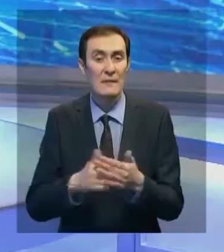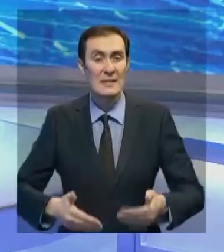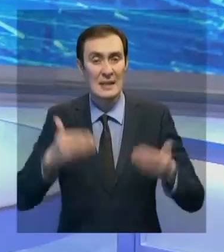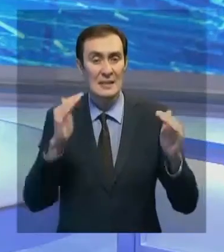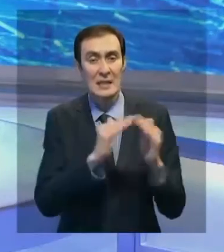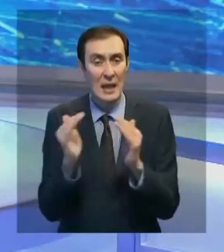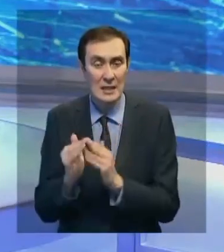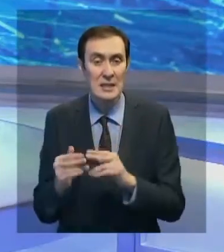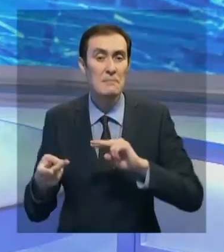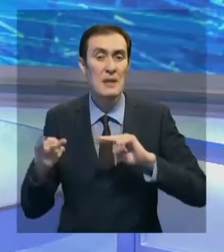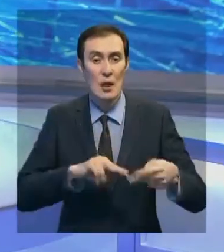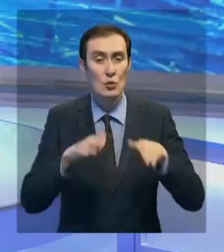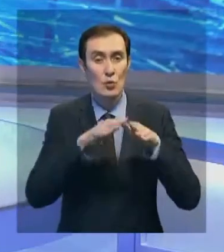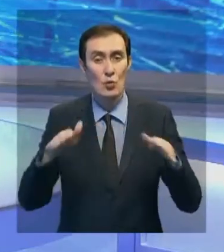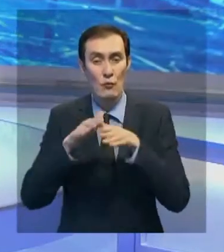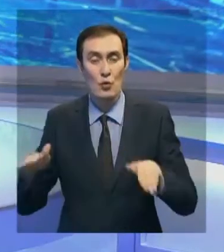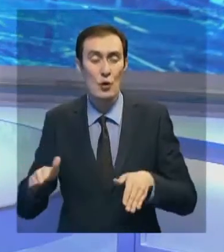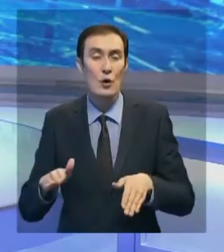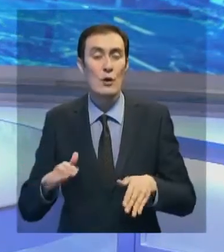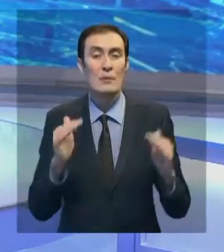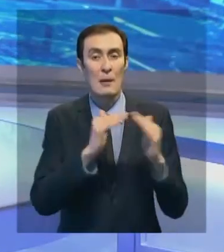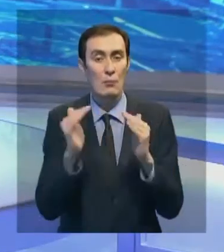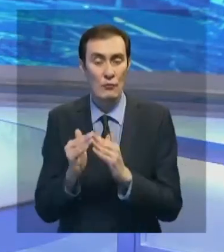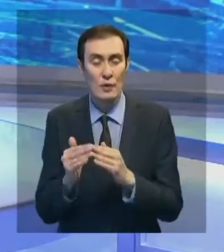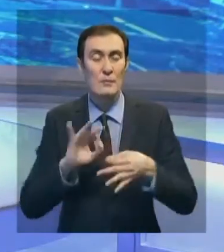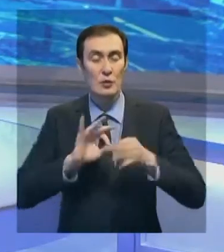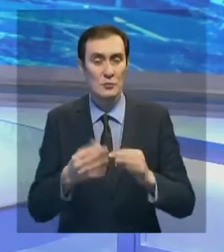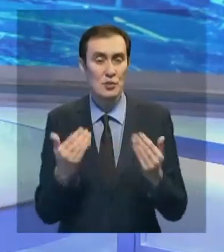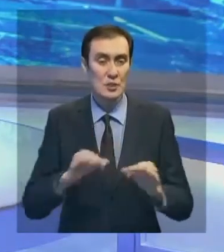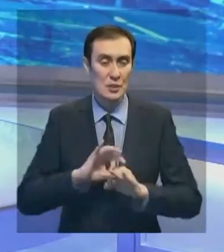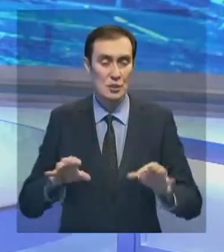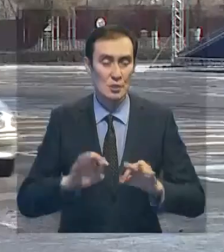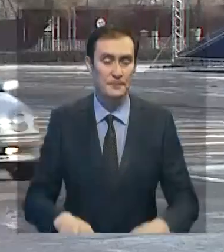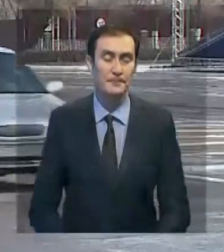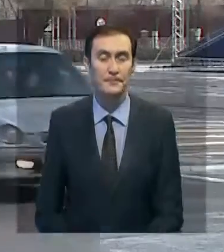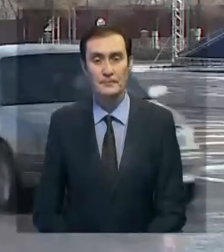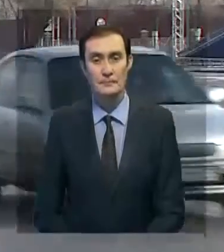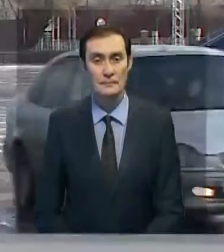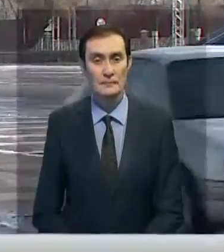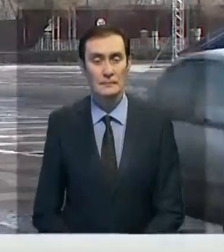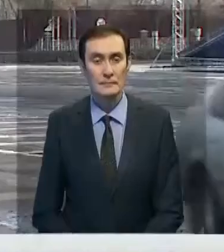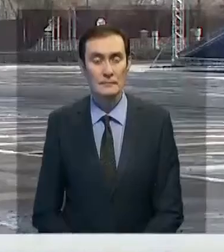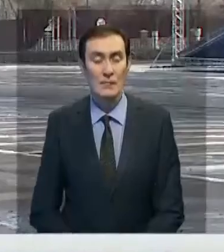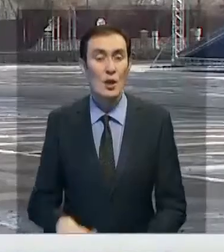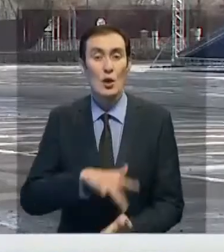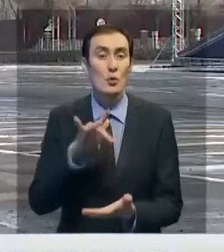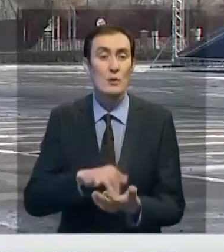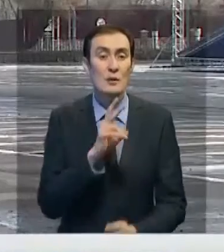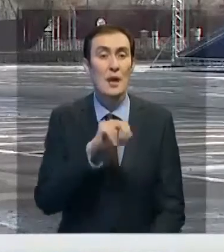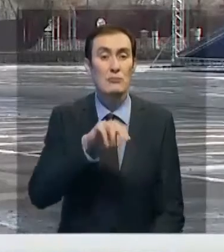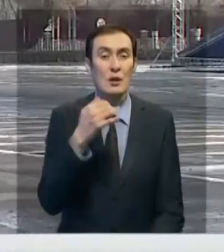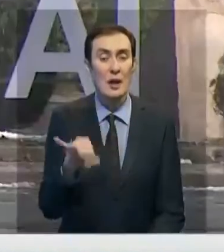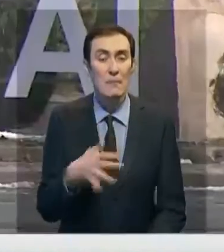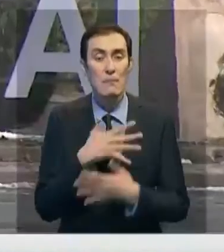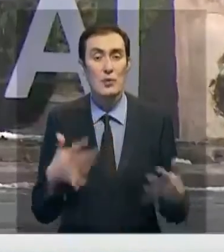фасады зданий и меняют кровлю многоэтажек. Подробности в сюжете. Город Капшагай с населением